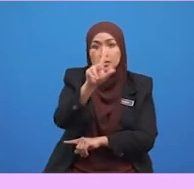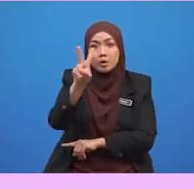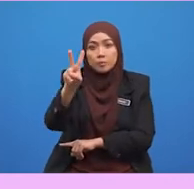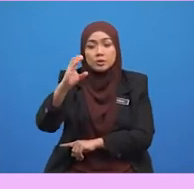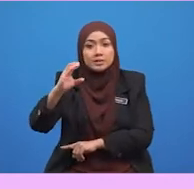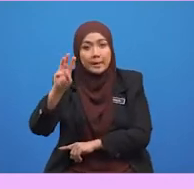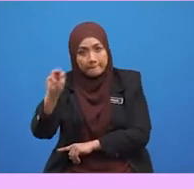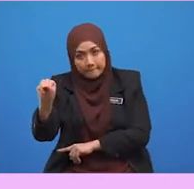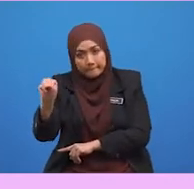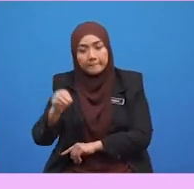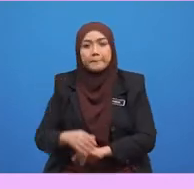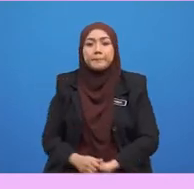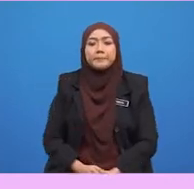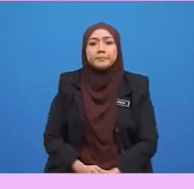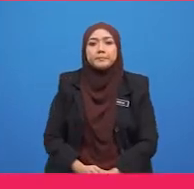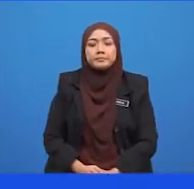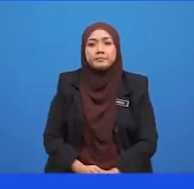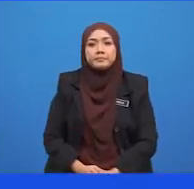32 cm.